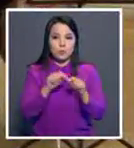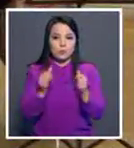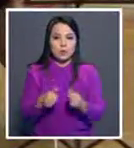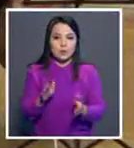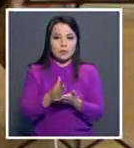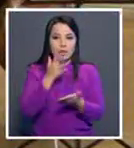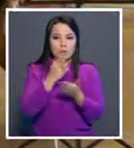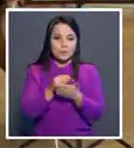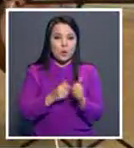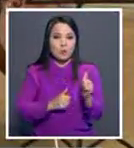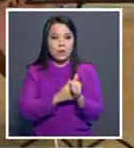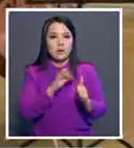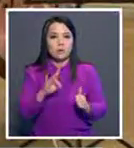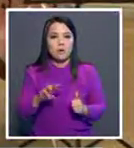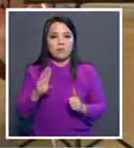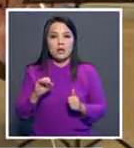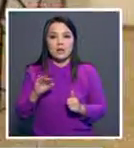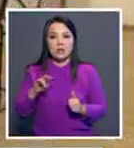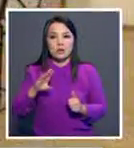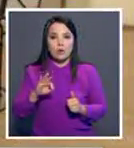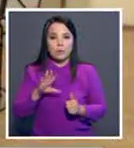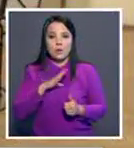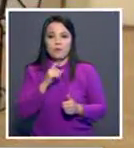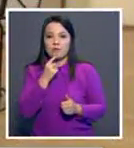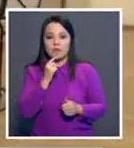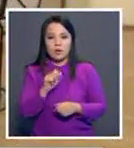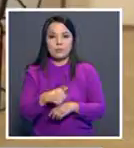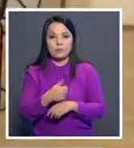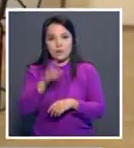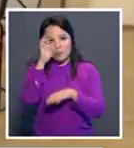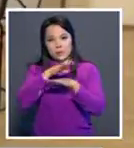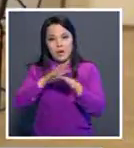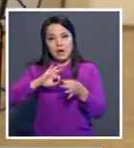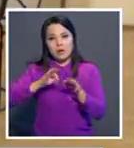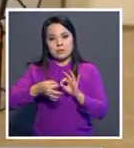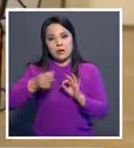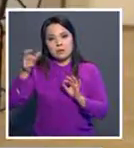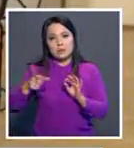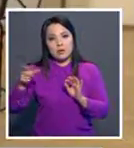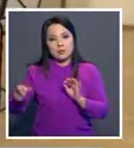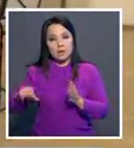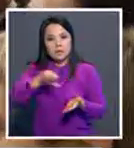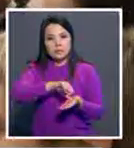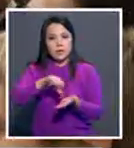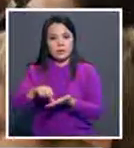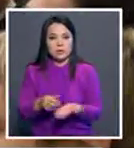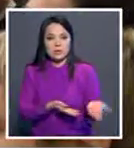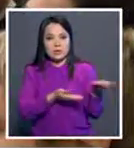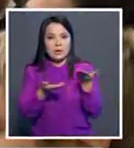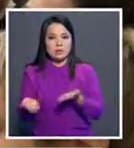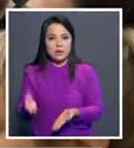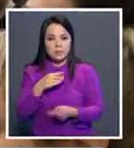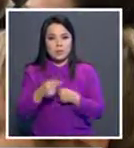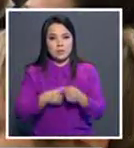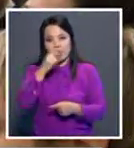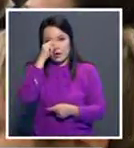министрінің орынбасары Роман Василенко мен Финляндияның мемлекеттік хатшысы үкімет мүшелері лауазымды тұлғалар қатысты. Ширек ғасыр ішінде